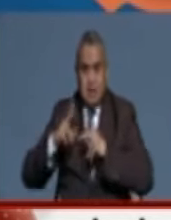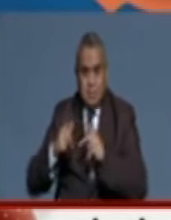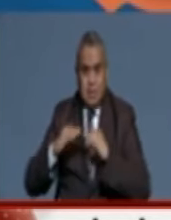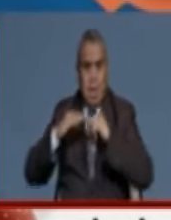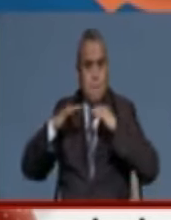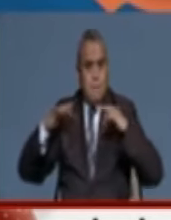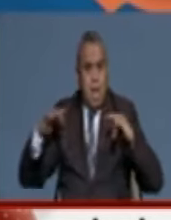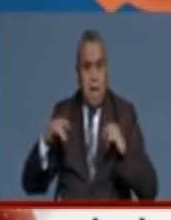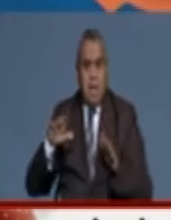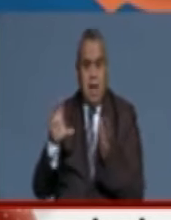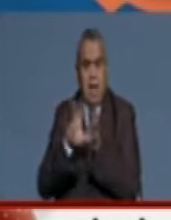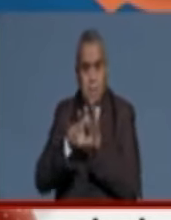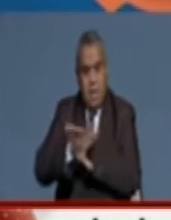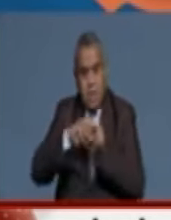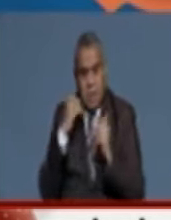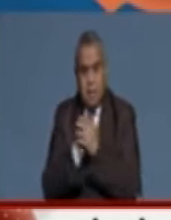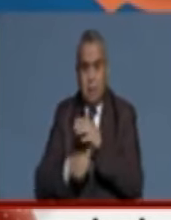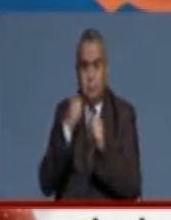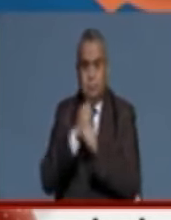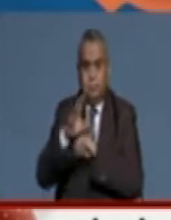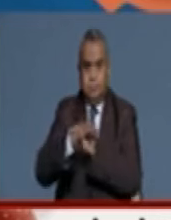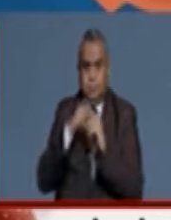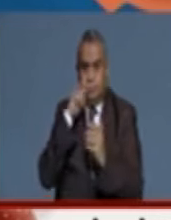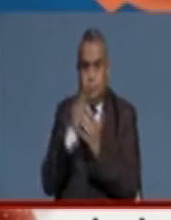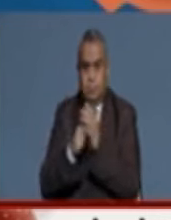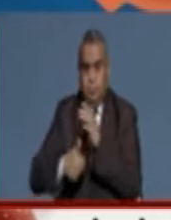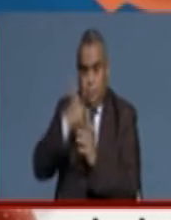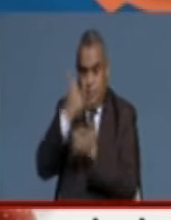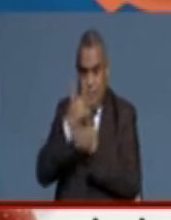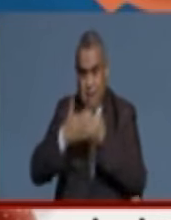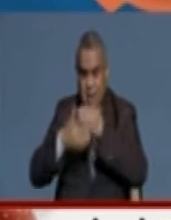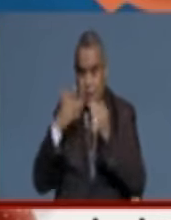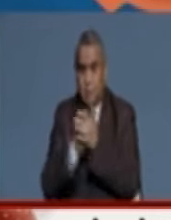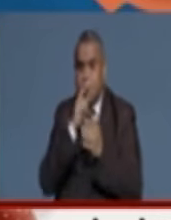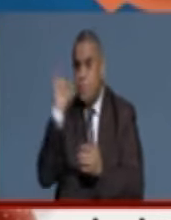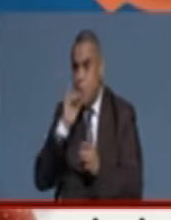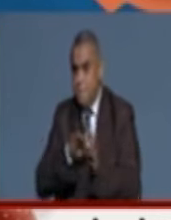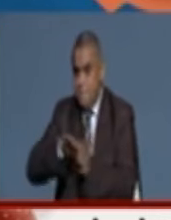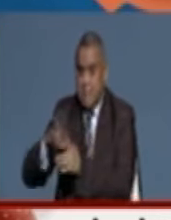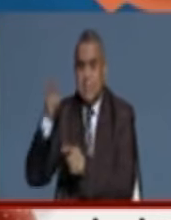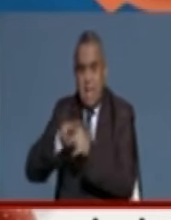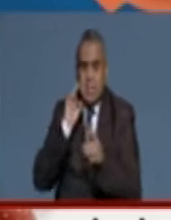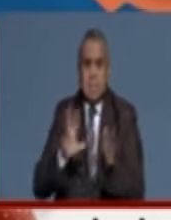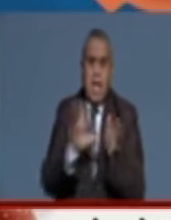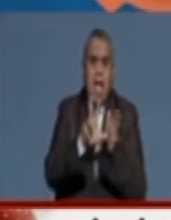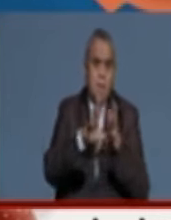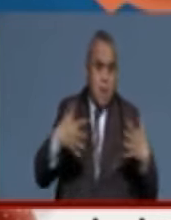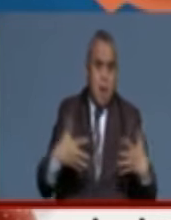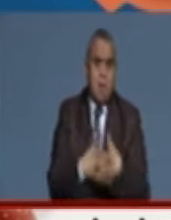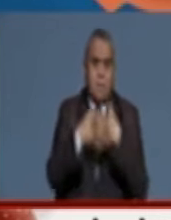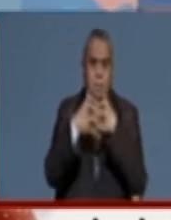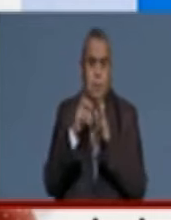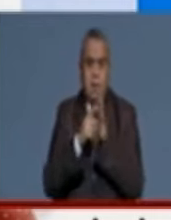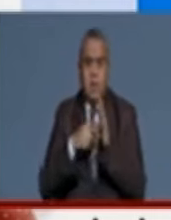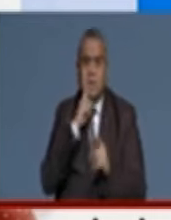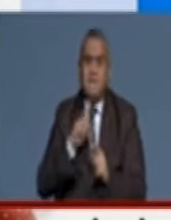المدربة. اهتمام ابدأ الشامل ما كانش بس بخط انتاج ومباني مع اهميتهم، بالعكس كان اهتمامنا الشامل بالمنظومة